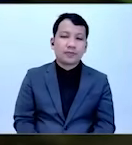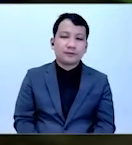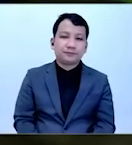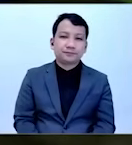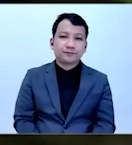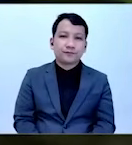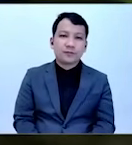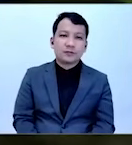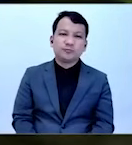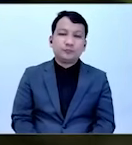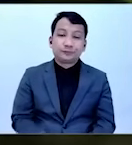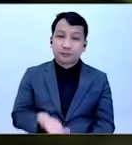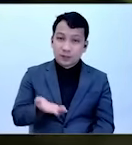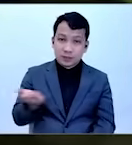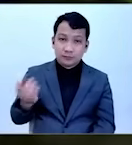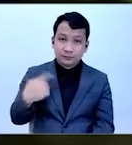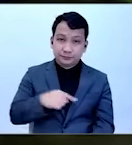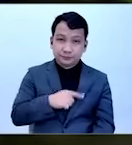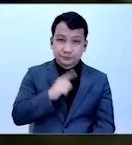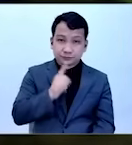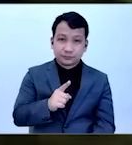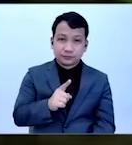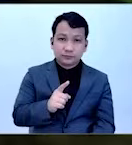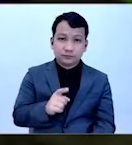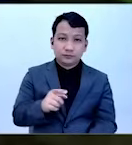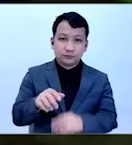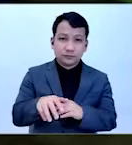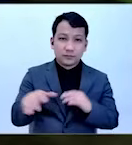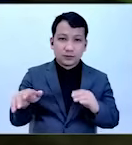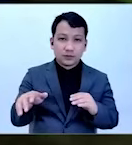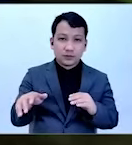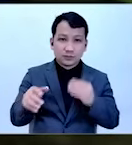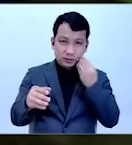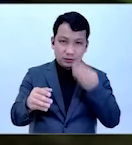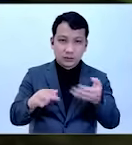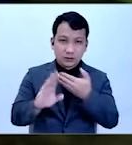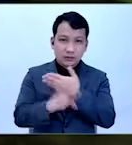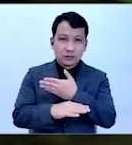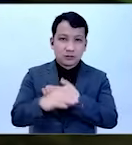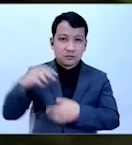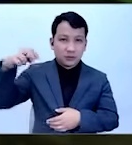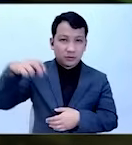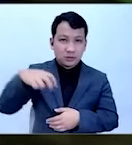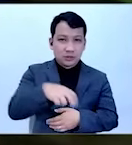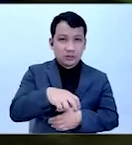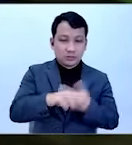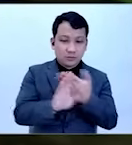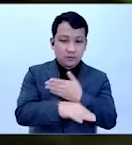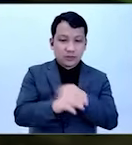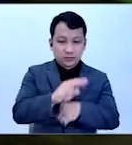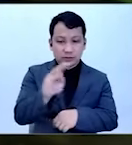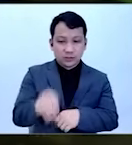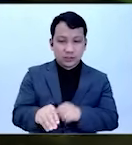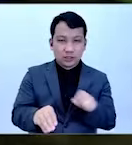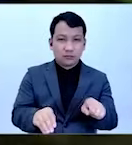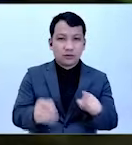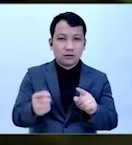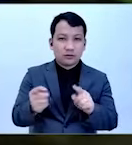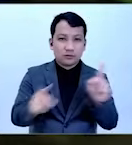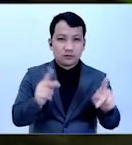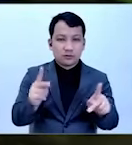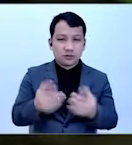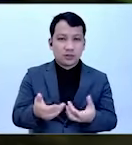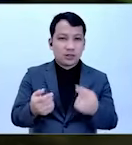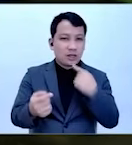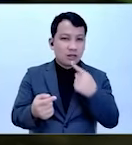Nikki, sa ngayon nga ay nagsisimula ng umuwi pababa ng Tagaytay itong ating mga kapatid. At ayon nga